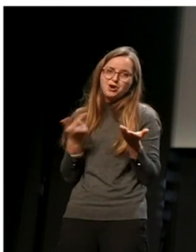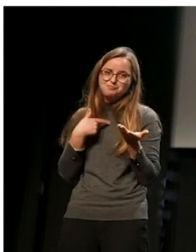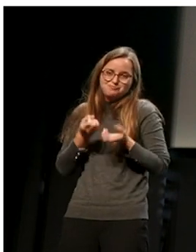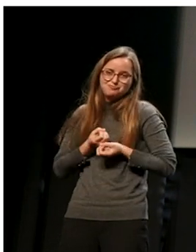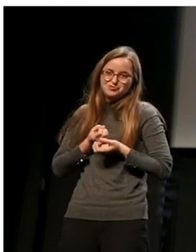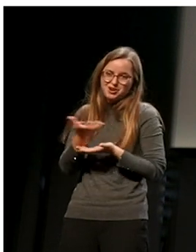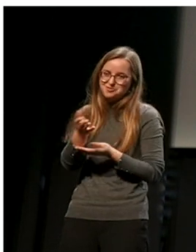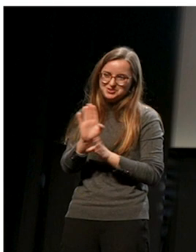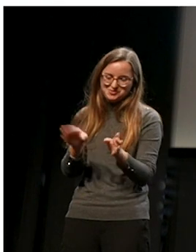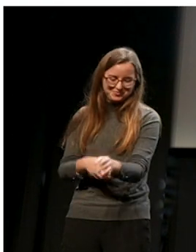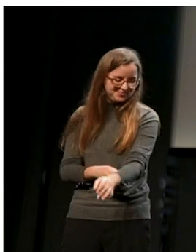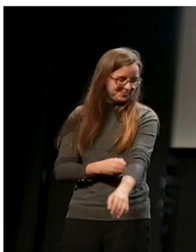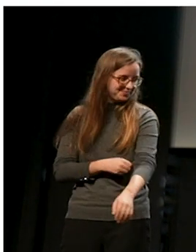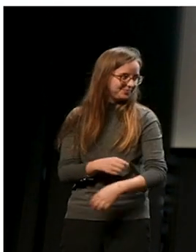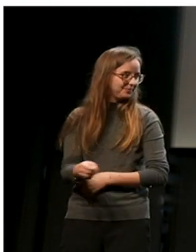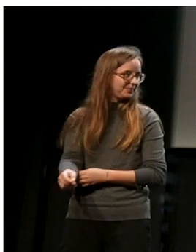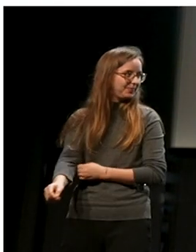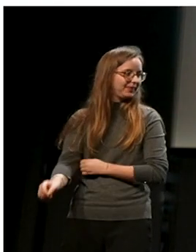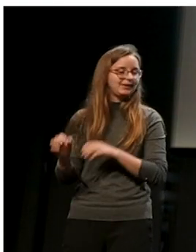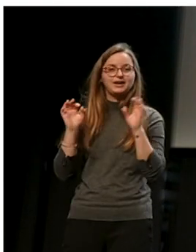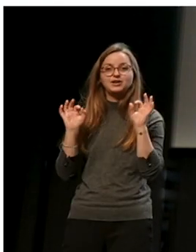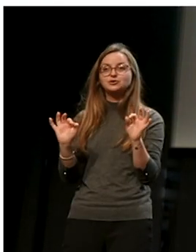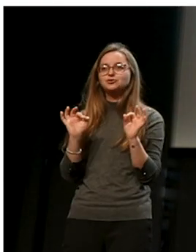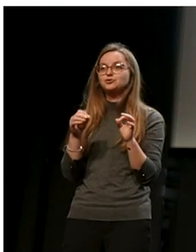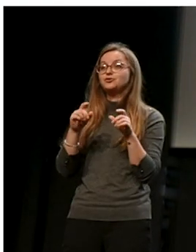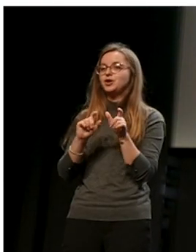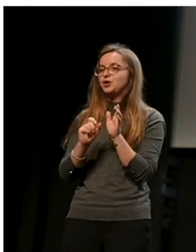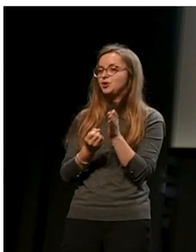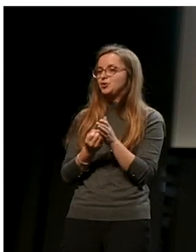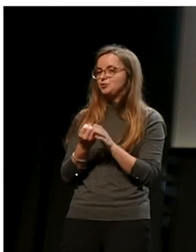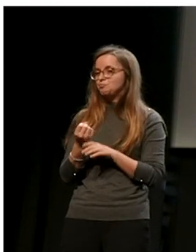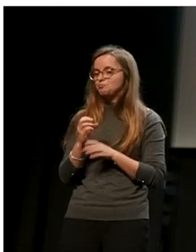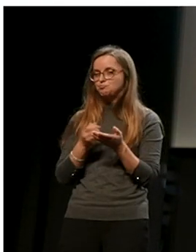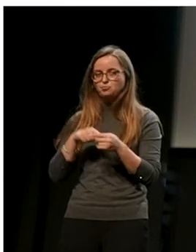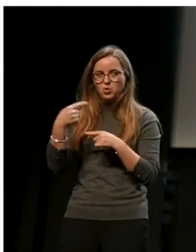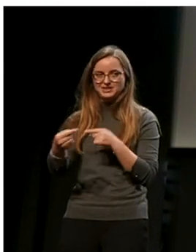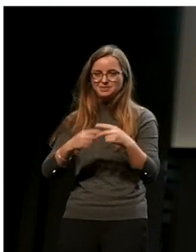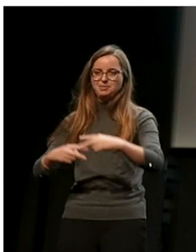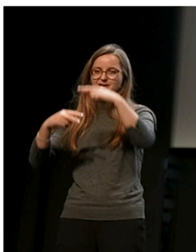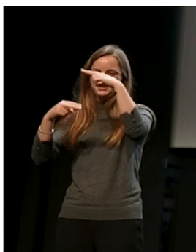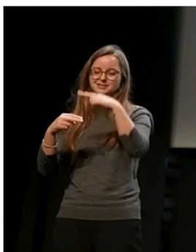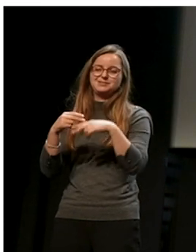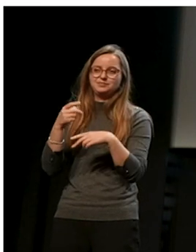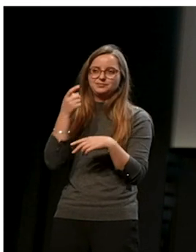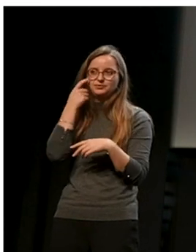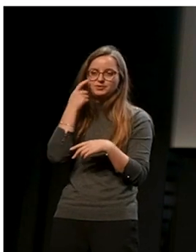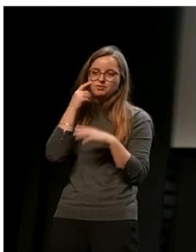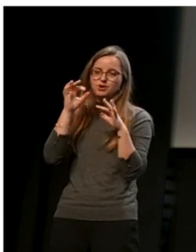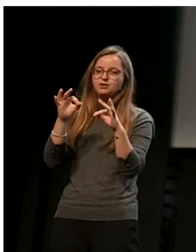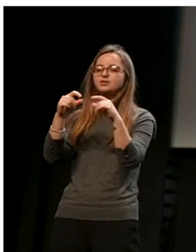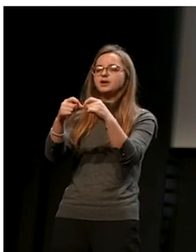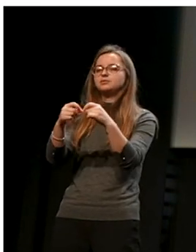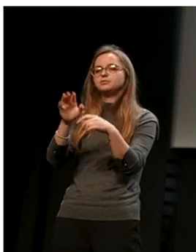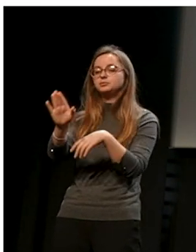bien. Et c'est justement, à la limite, c'est sur la partie suivante, quand on parle, donc rapidement, on arrive sur des prompteurs pour la